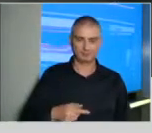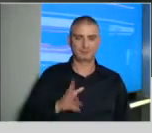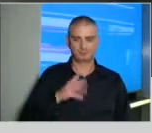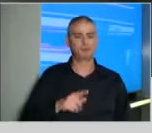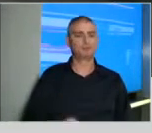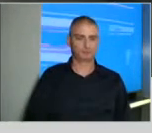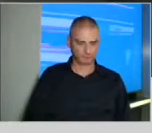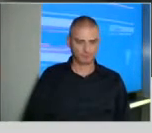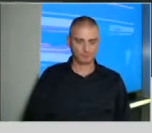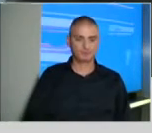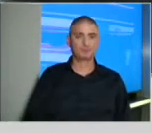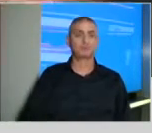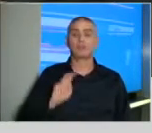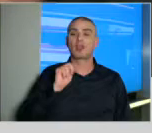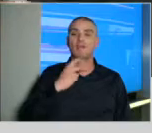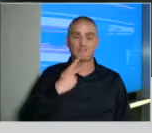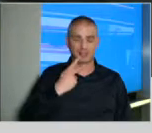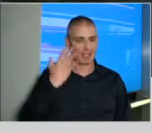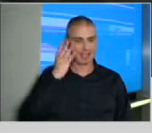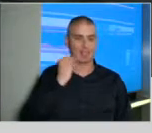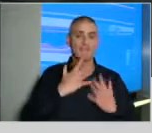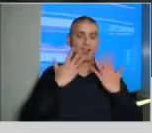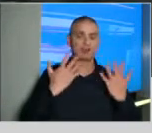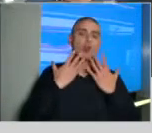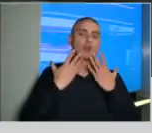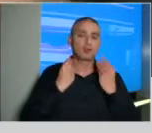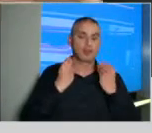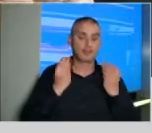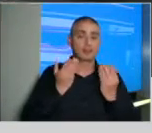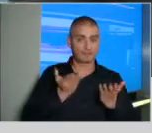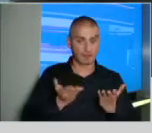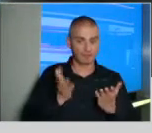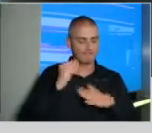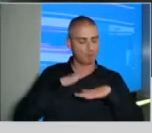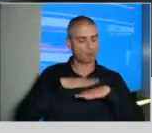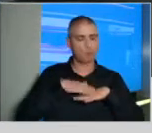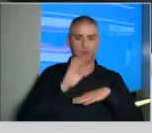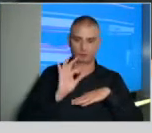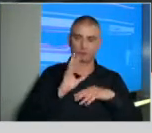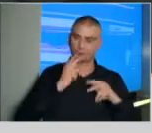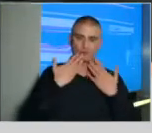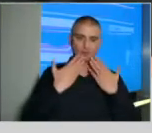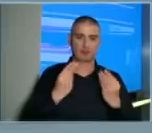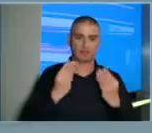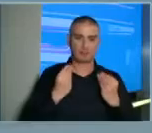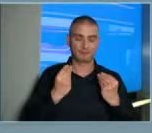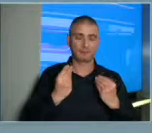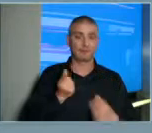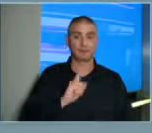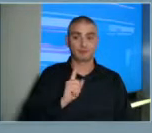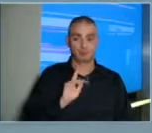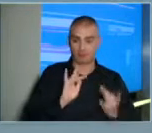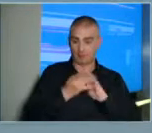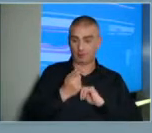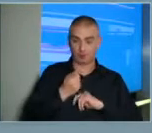דרבי. נועם פתחי, היה כיף גדול ותודה רבה על הדברים ועל המומחיות, שוב תודה. מי